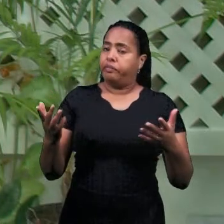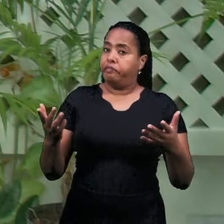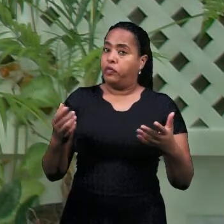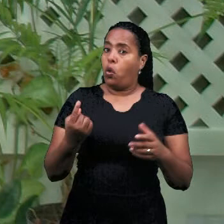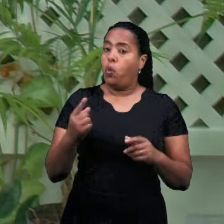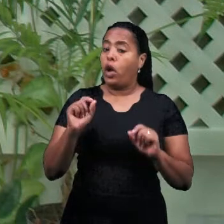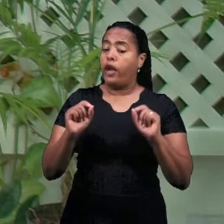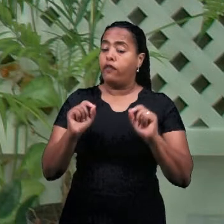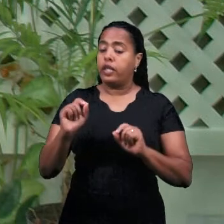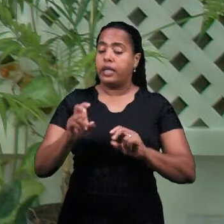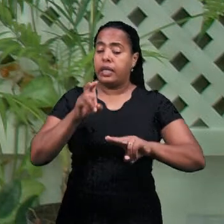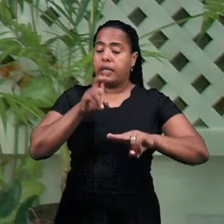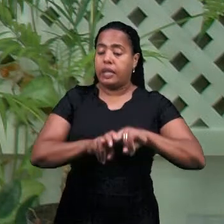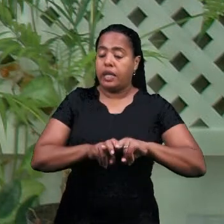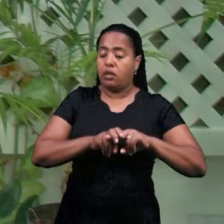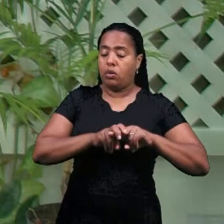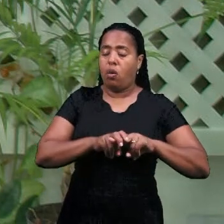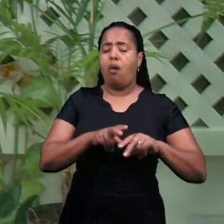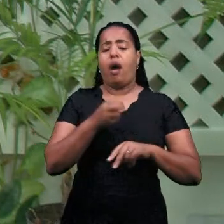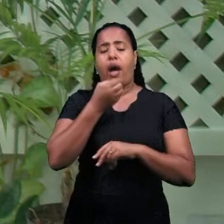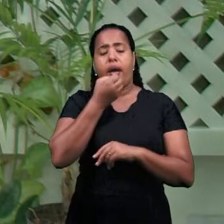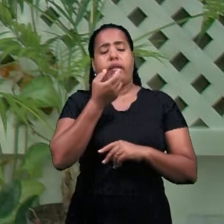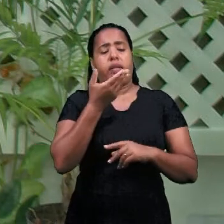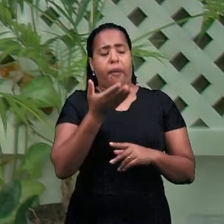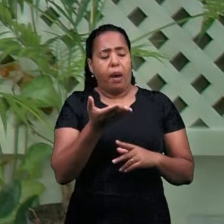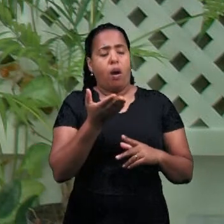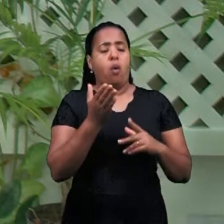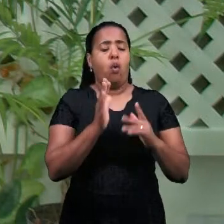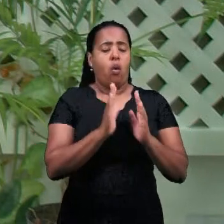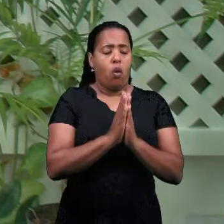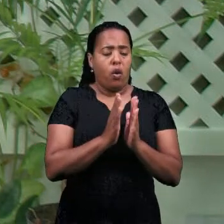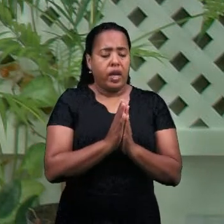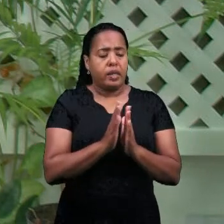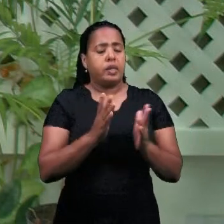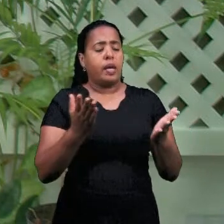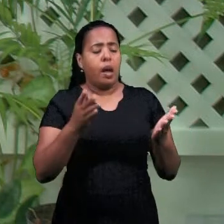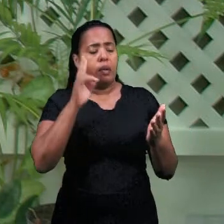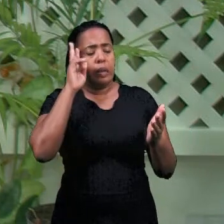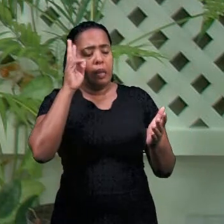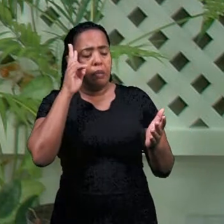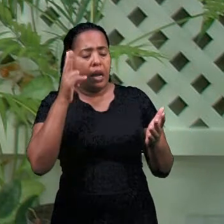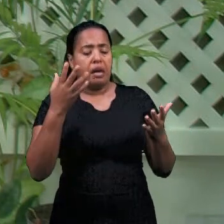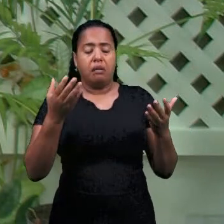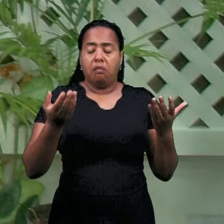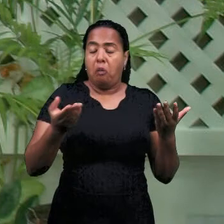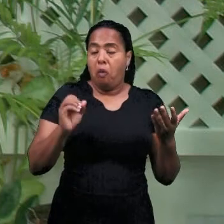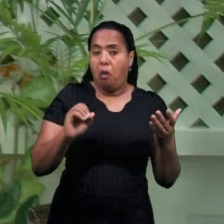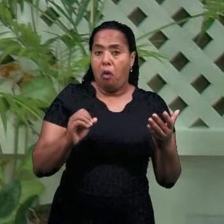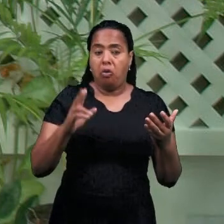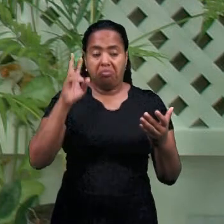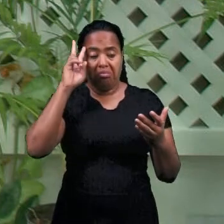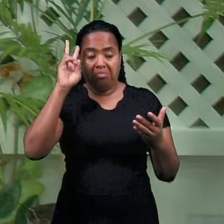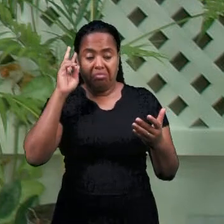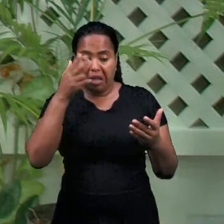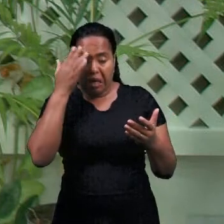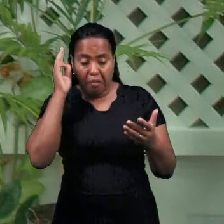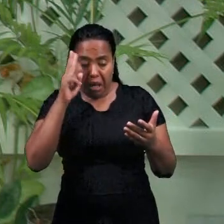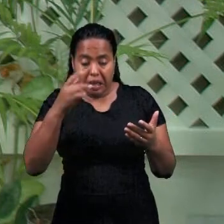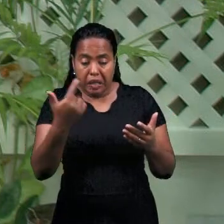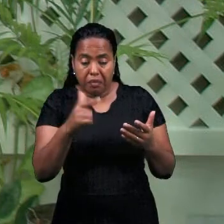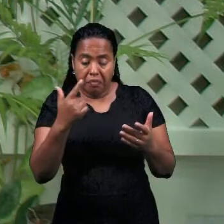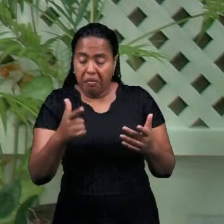là, avec le petit cahier de chant, très bien, on va faire une prière simple. Et là,